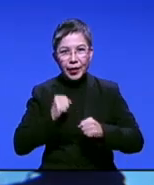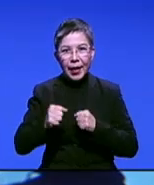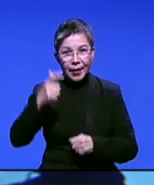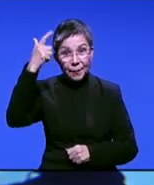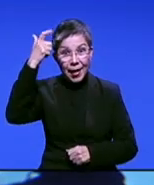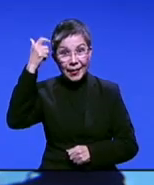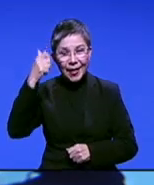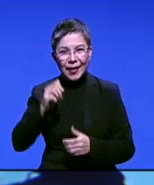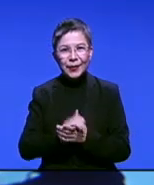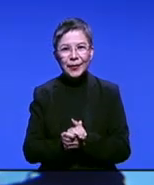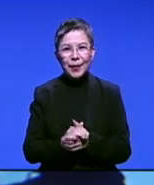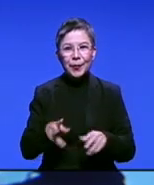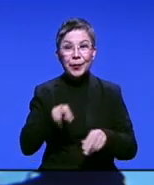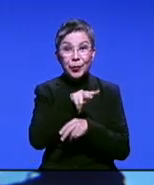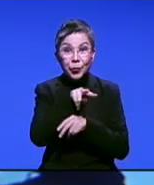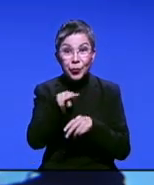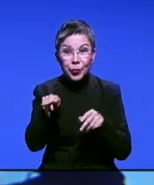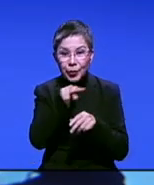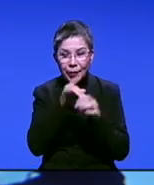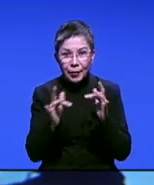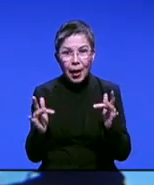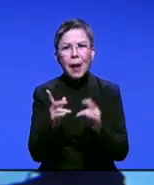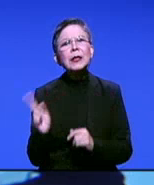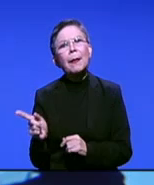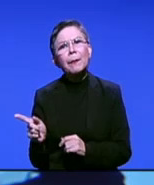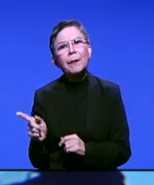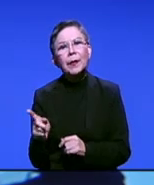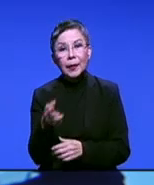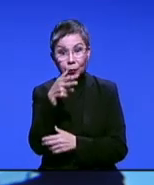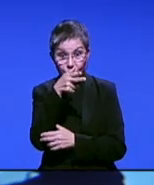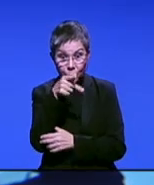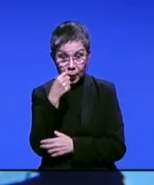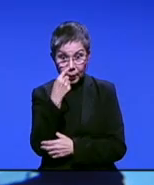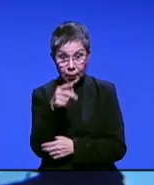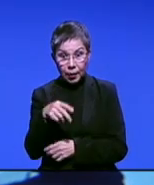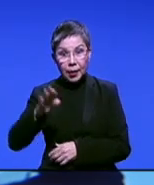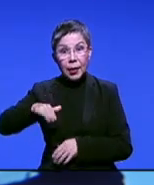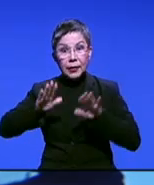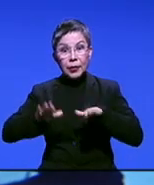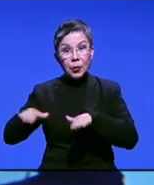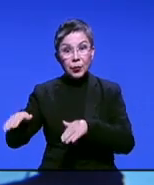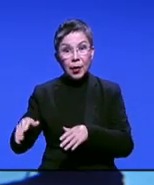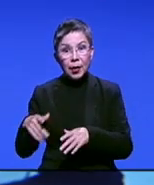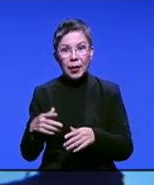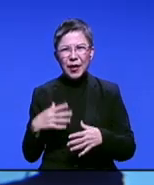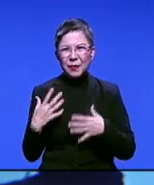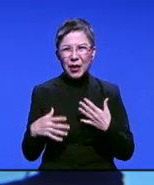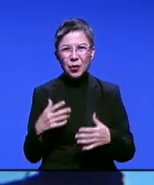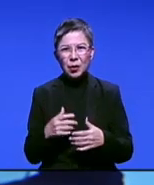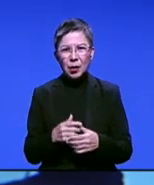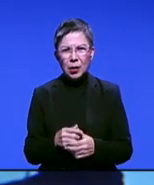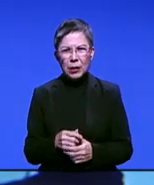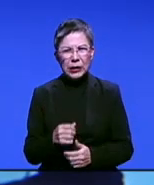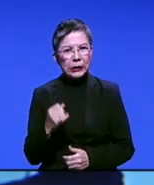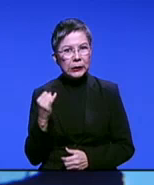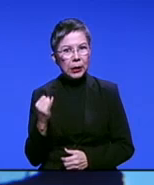belajar mengajar dalam kelas viral di sosial media. Pasalnya dalam video terlihat siswa-siswa yang menunjukkan perilaku tidak